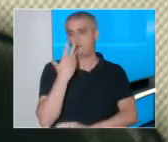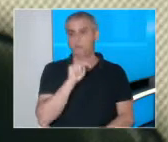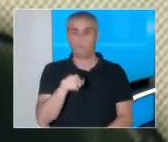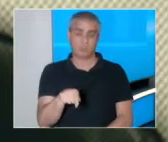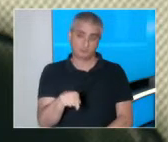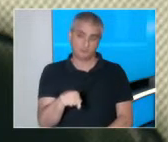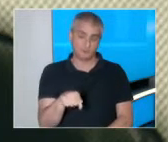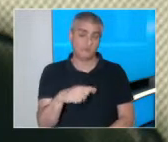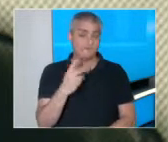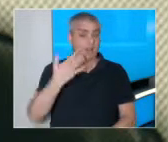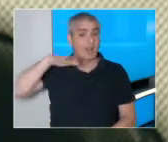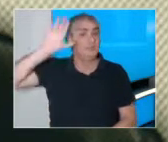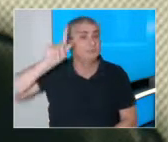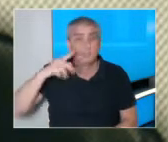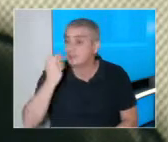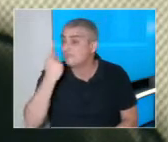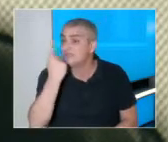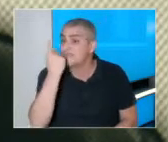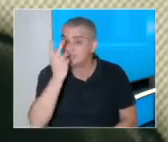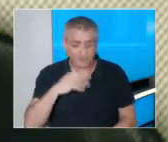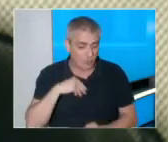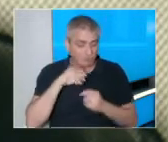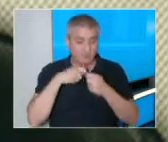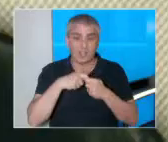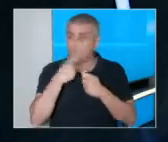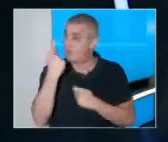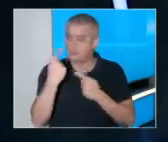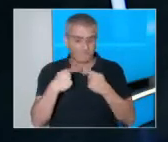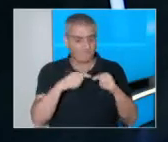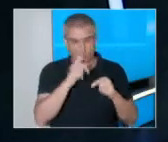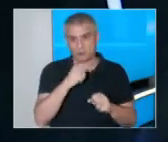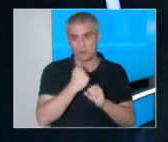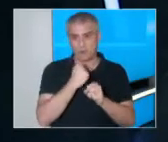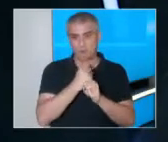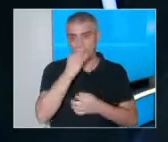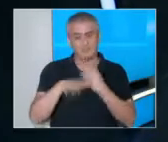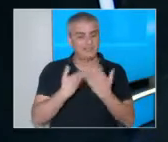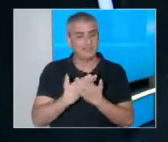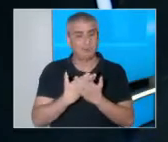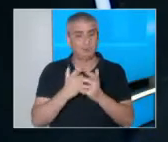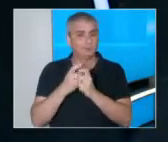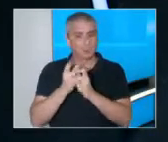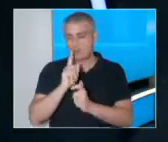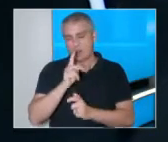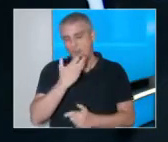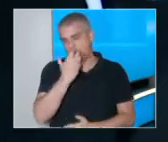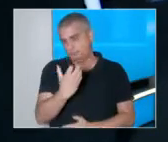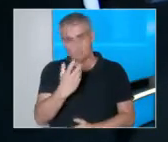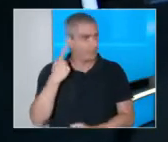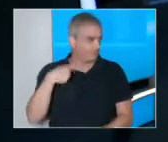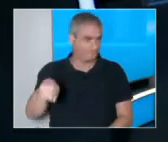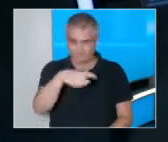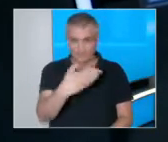הזה, ולהצביע, שזה הדבר היחיד. אפילו שמנו חבר אחד בכל ועדה כדי שנוכל לעשות התייעצויות סיעתיות, לא נלאה את